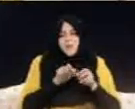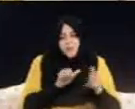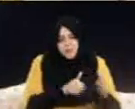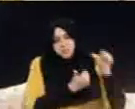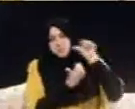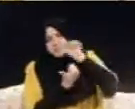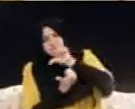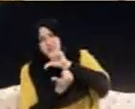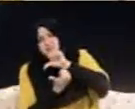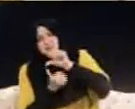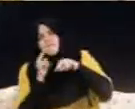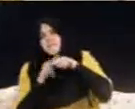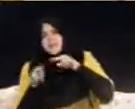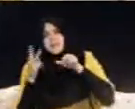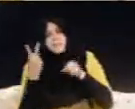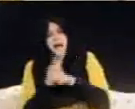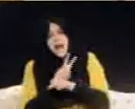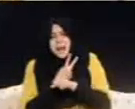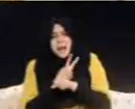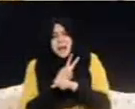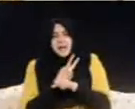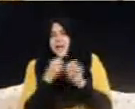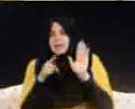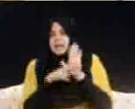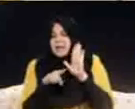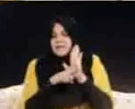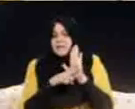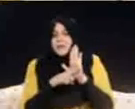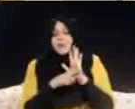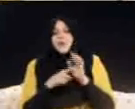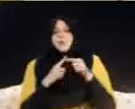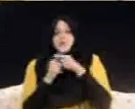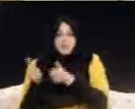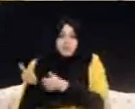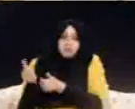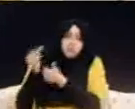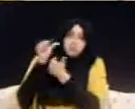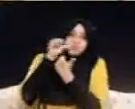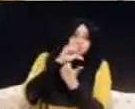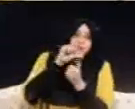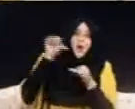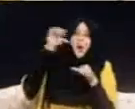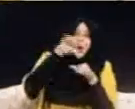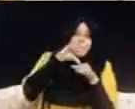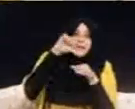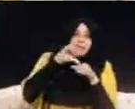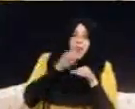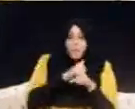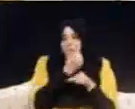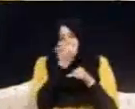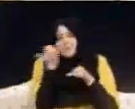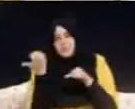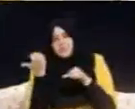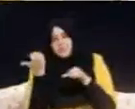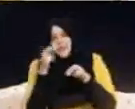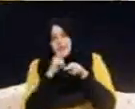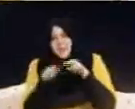إلى التخلص من الرذائل التي توارثوها من